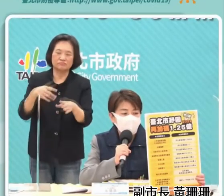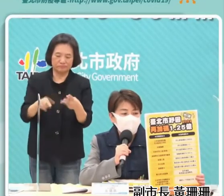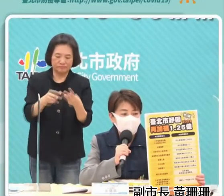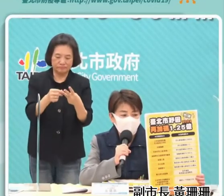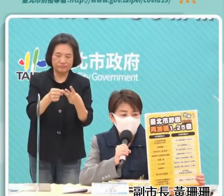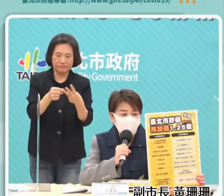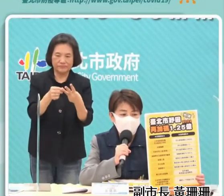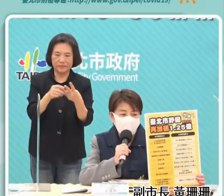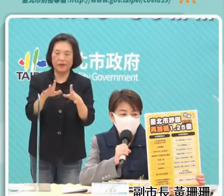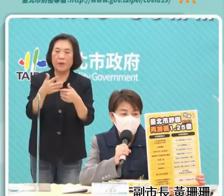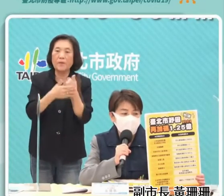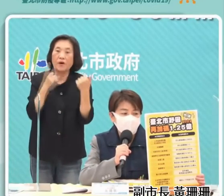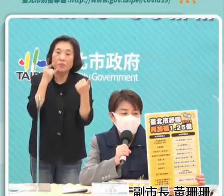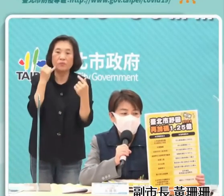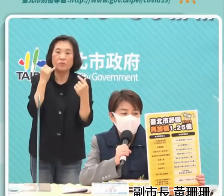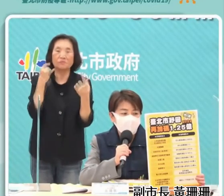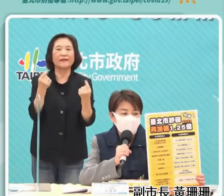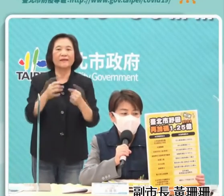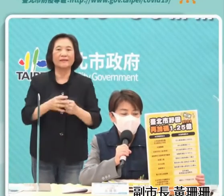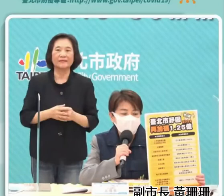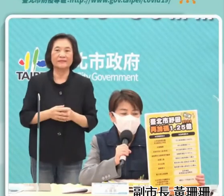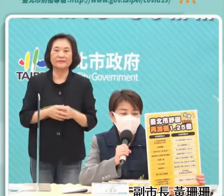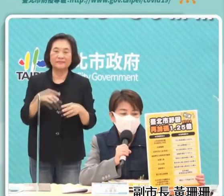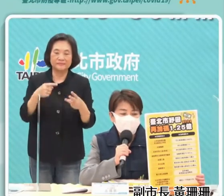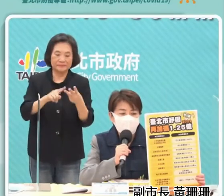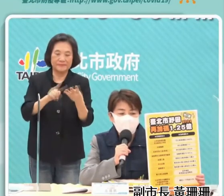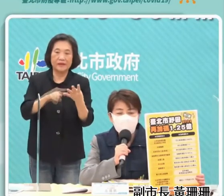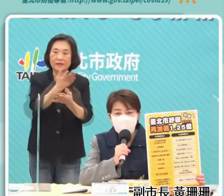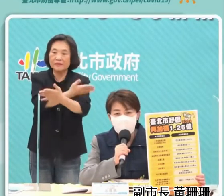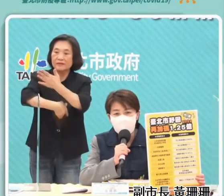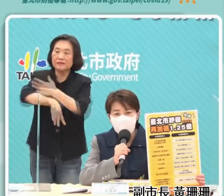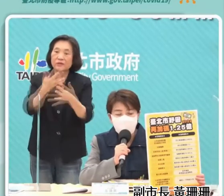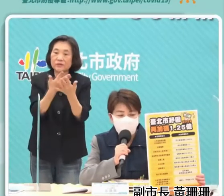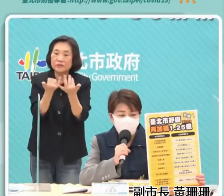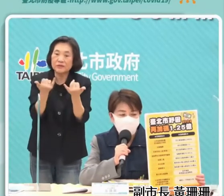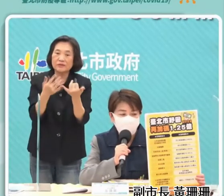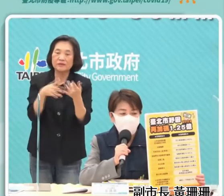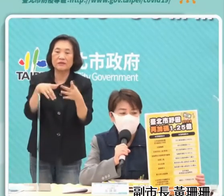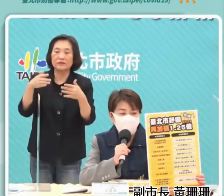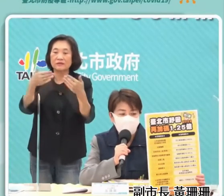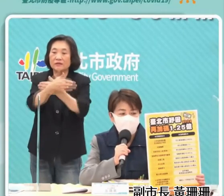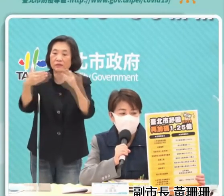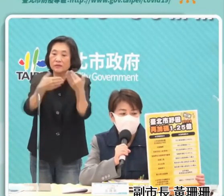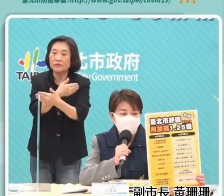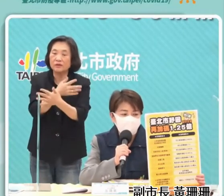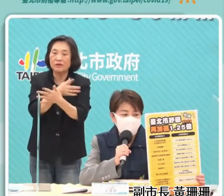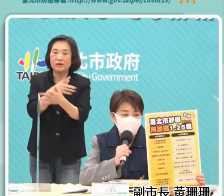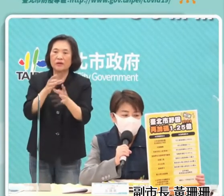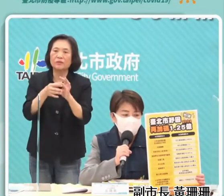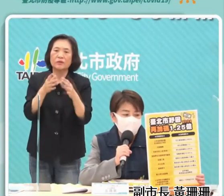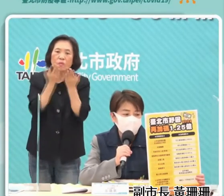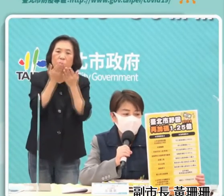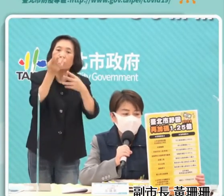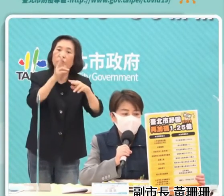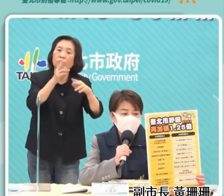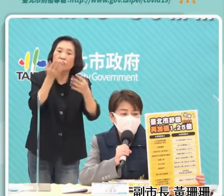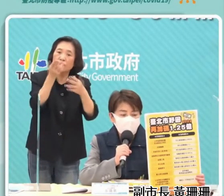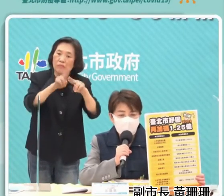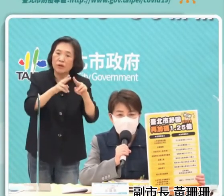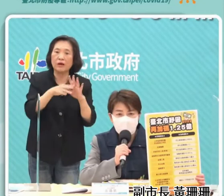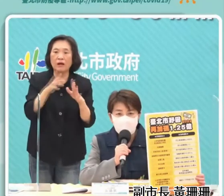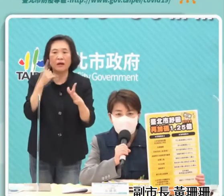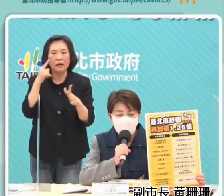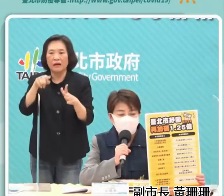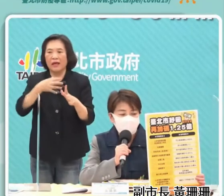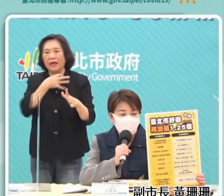是保姆也是一样，那身障学生的交通车的委外厂商也因为停课的关系而受到影响。庇护工